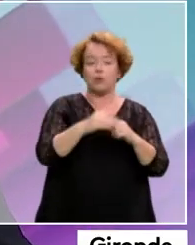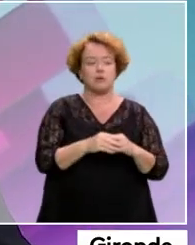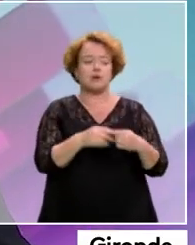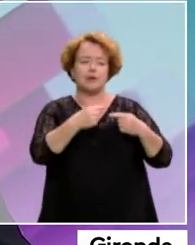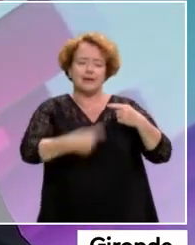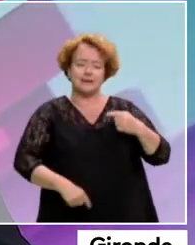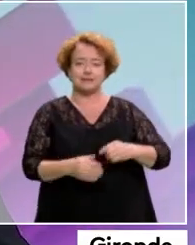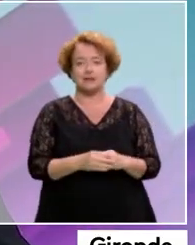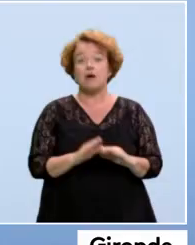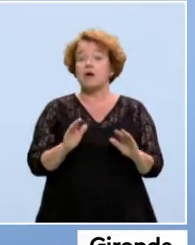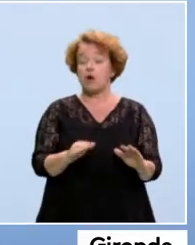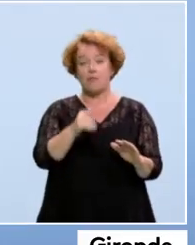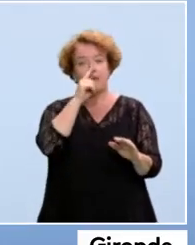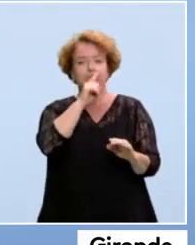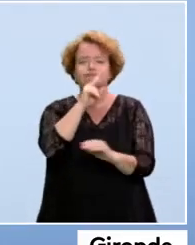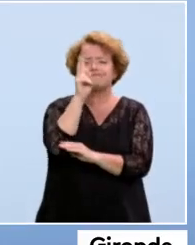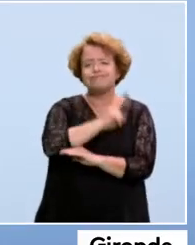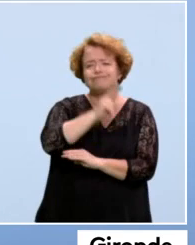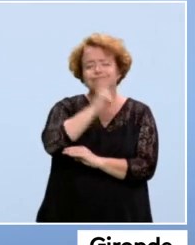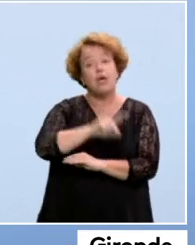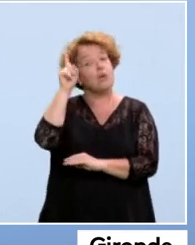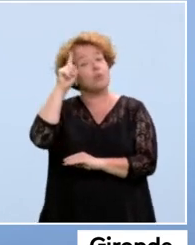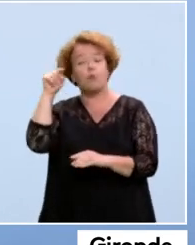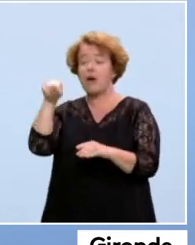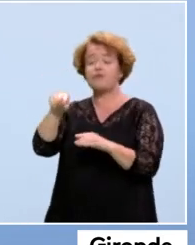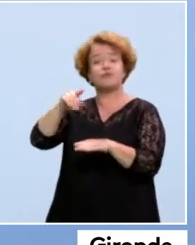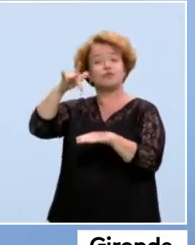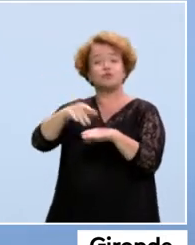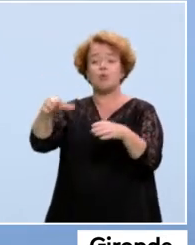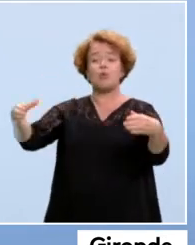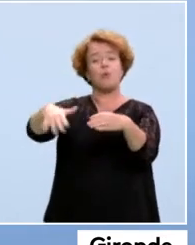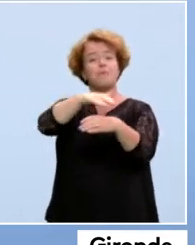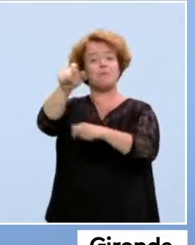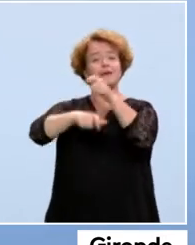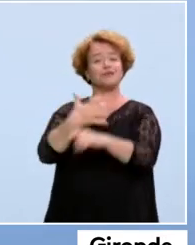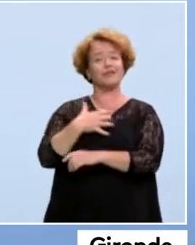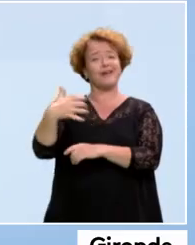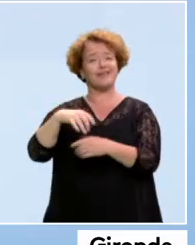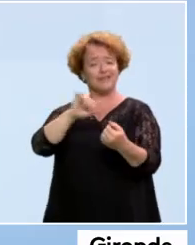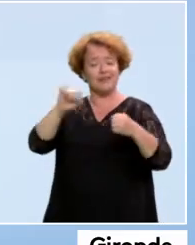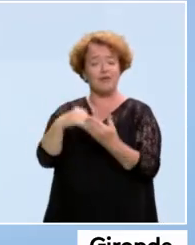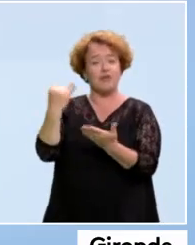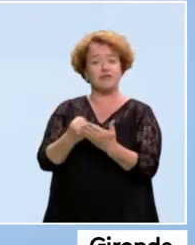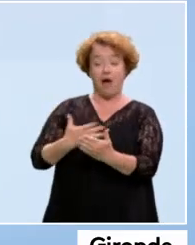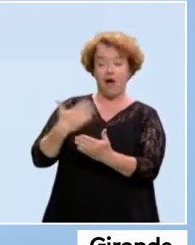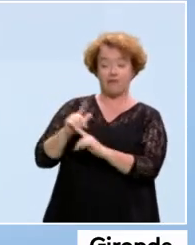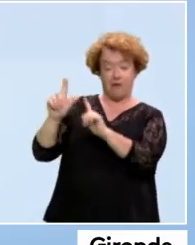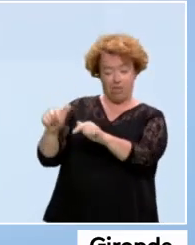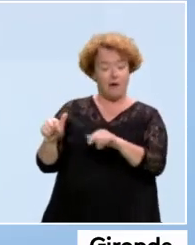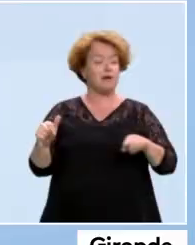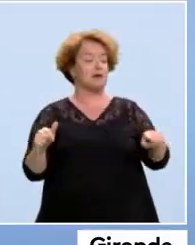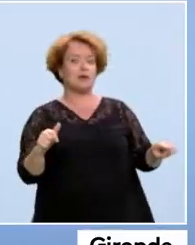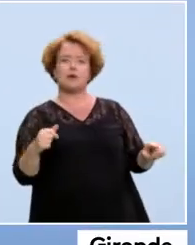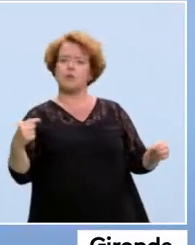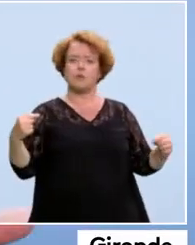coup juste vous dire que je trouve ça cocasse quand on sait les réformes notamment fiscales que vous avez fait en faveur des plus riches et la manière nous avons maltraité au niveau du